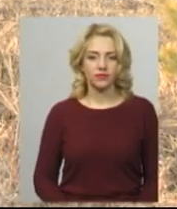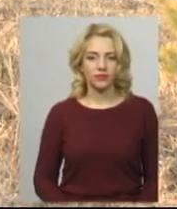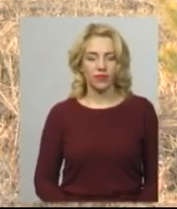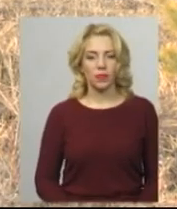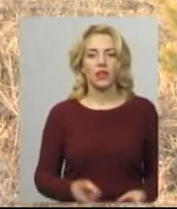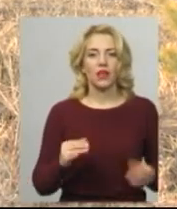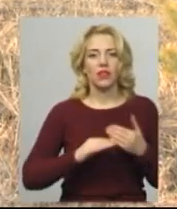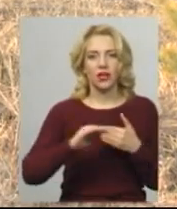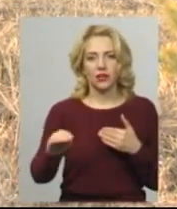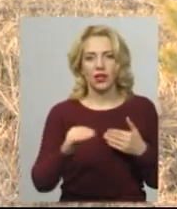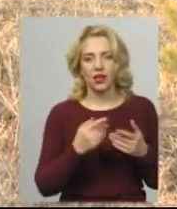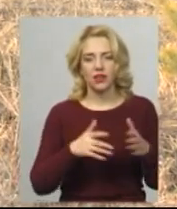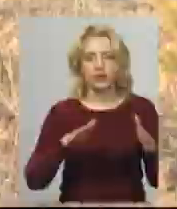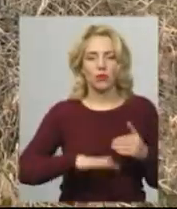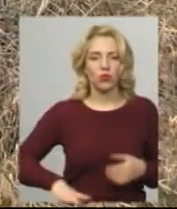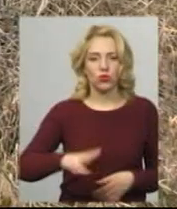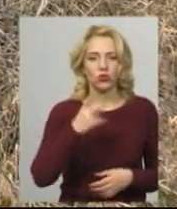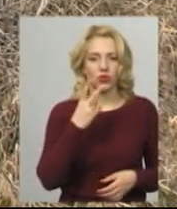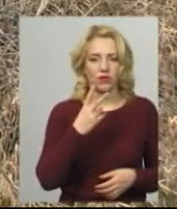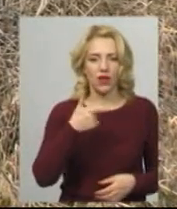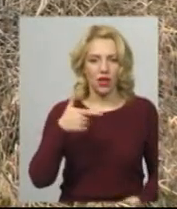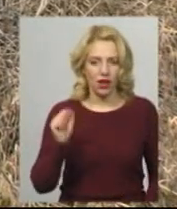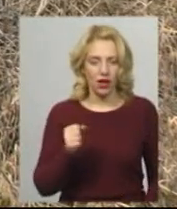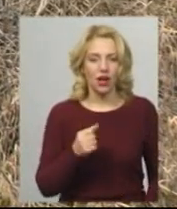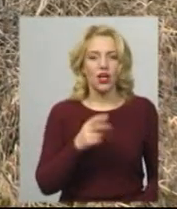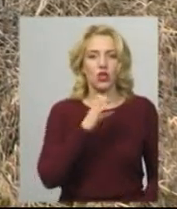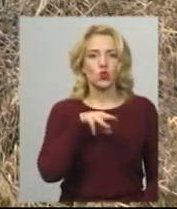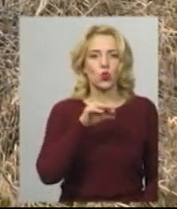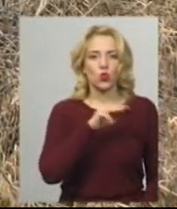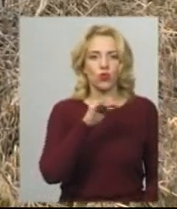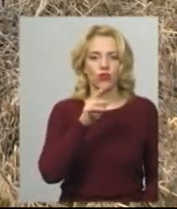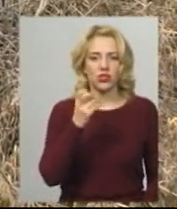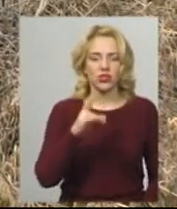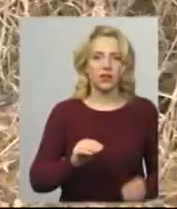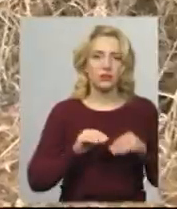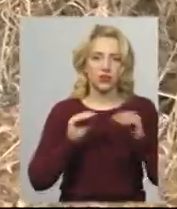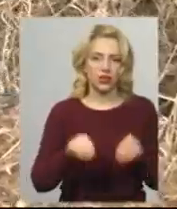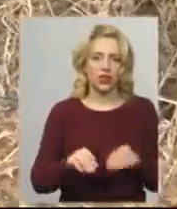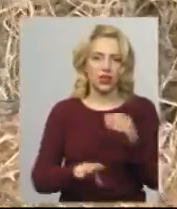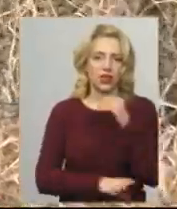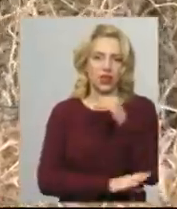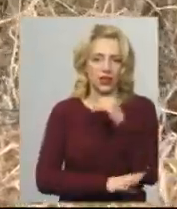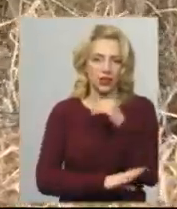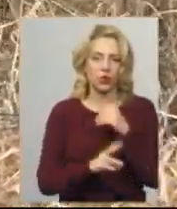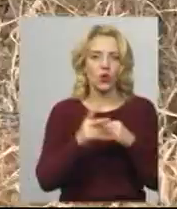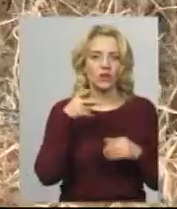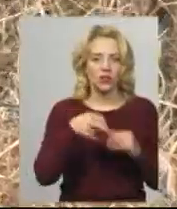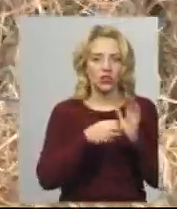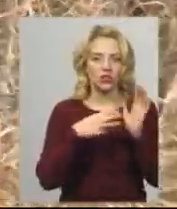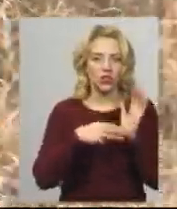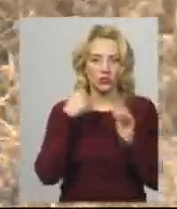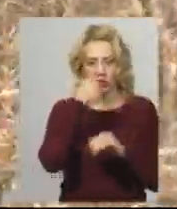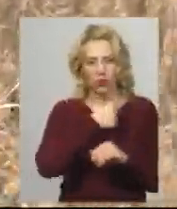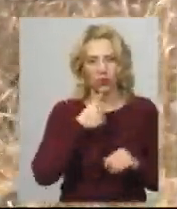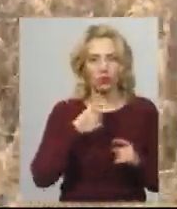На ділянці площею 2,3 гектари у лісовому урочищі Стувчинці висадили ялинки ще у 2012 році. Нині їх вирубують для продажу,